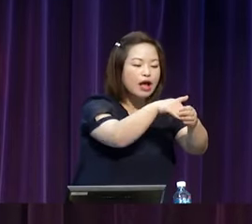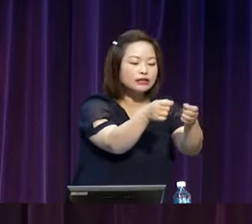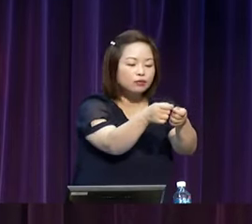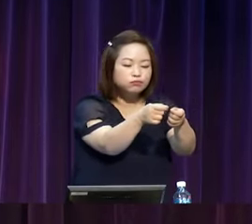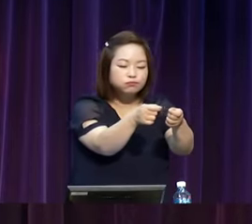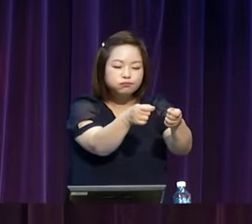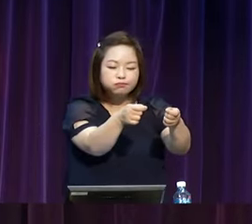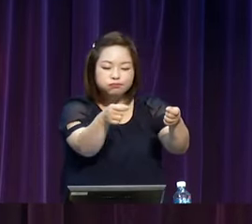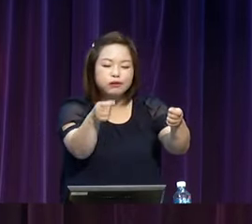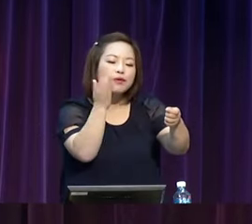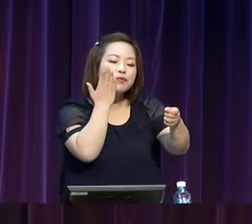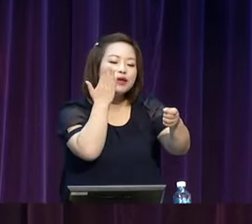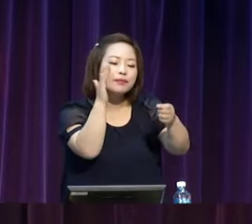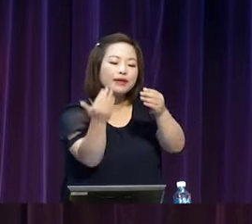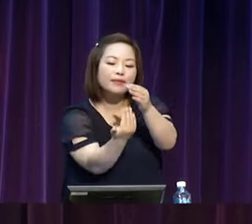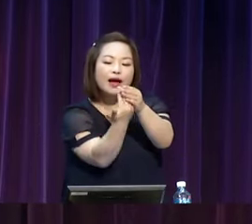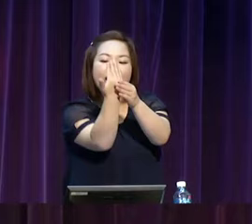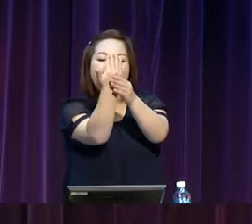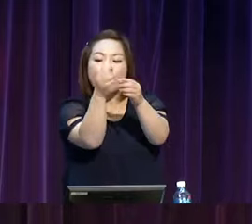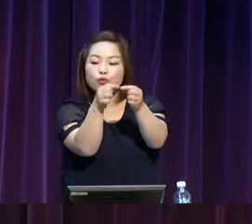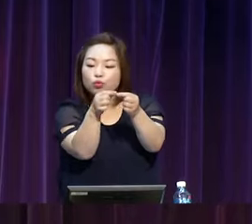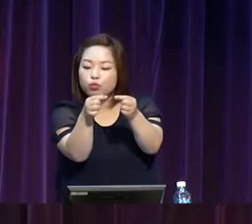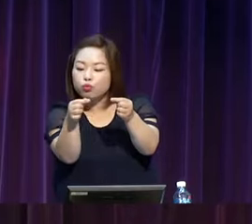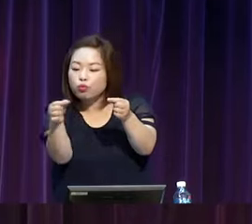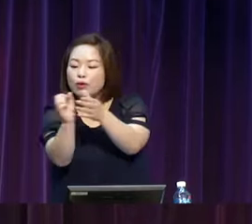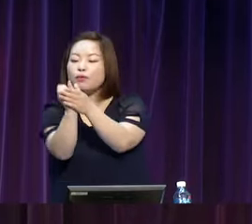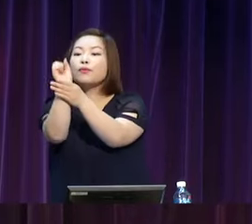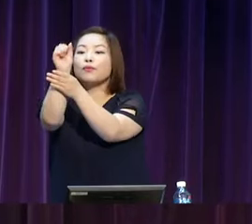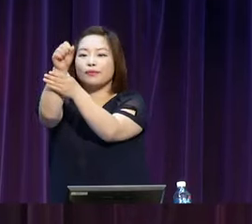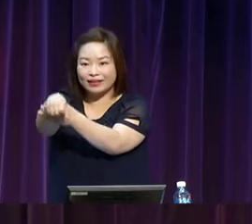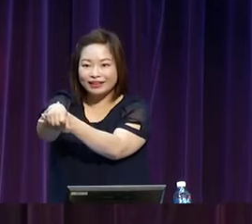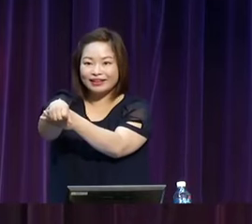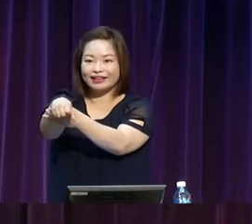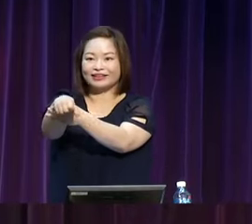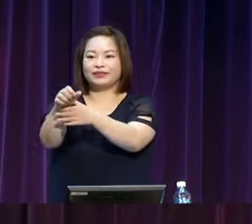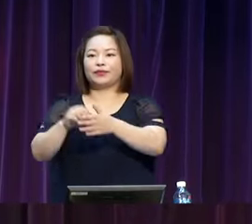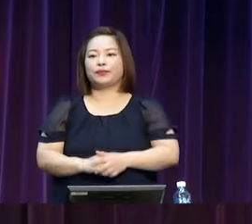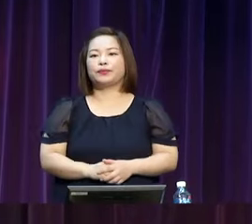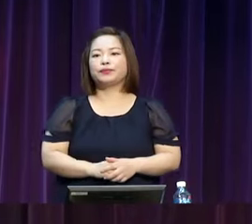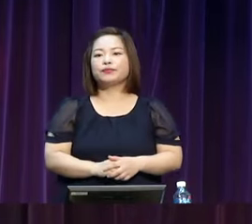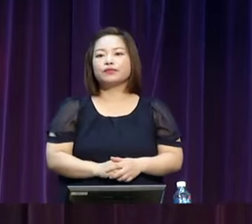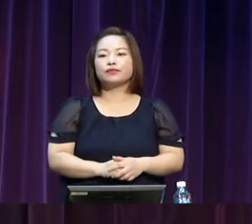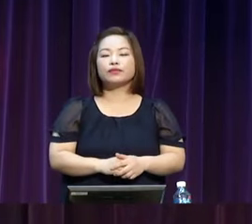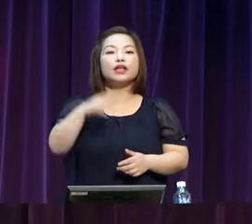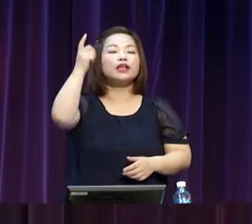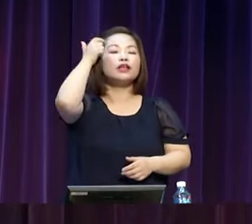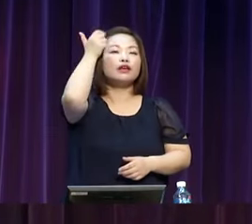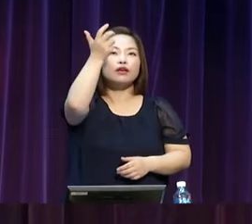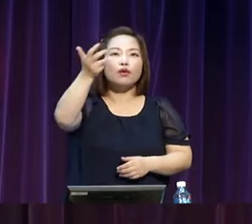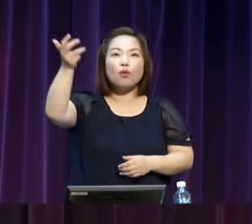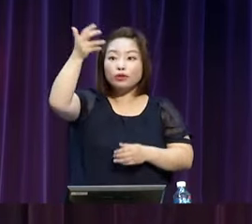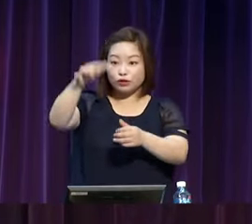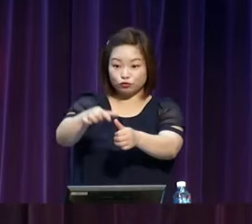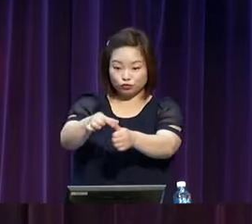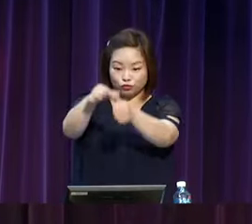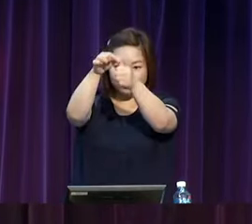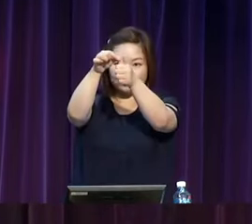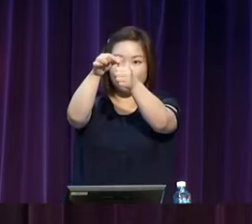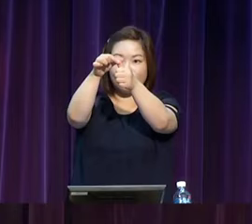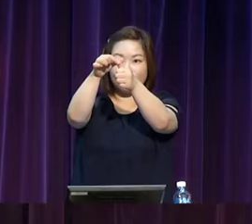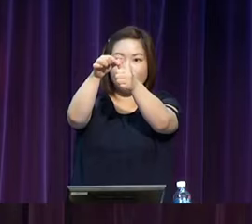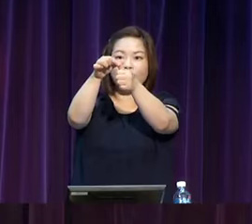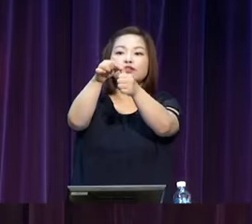구원을 그렇게 세 가지로 설명을 한 겁니다. 영혼의 구원은 믿음으로